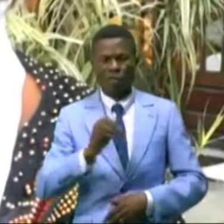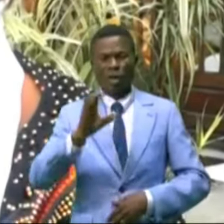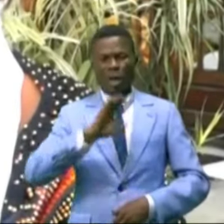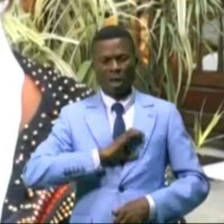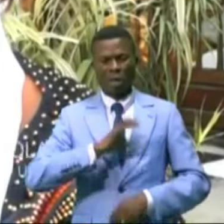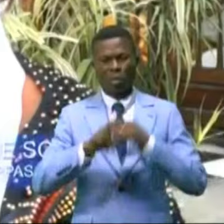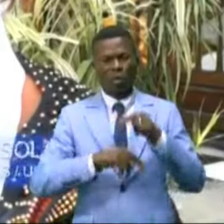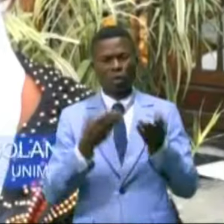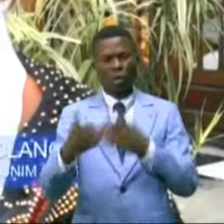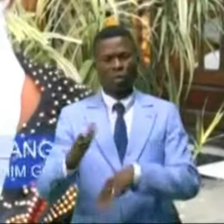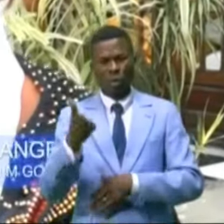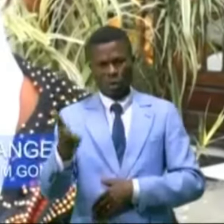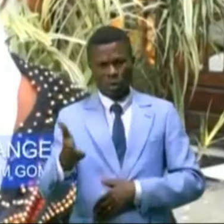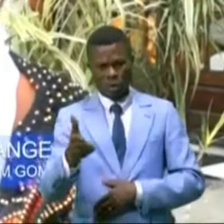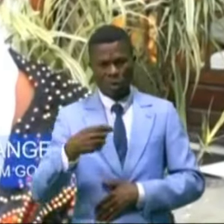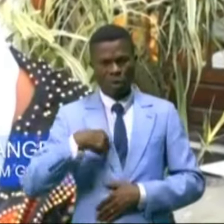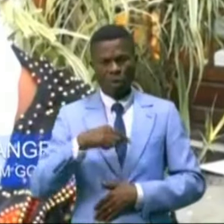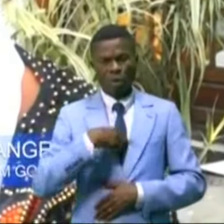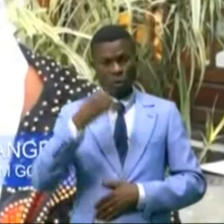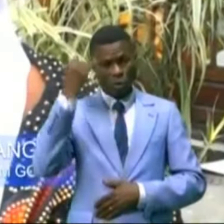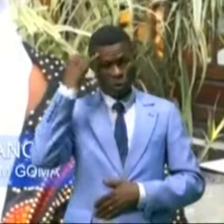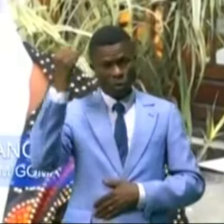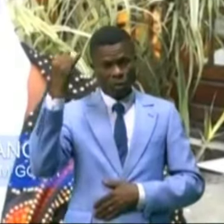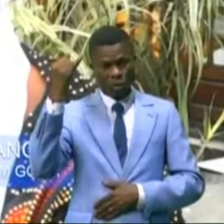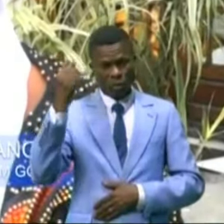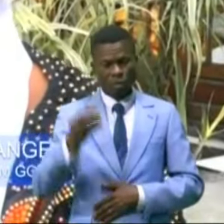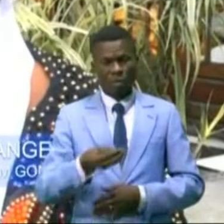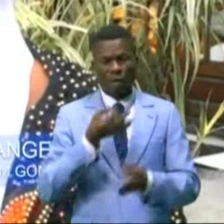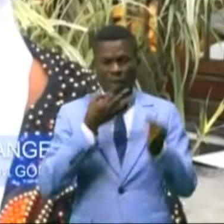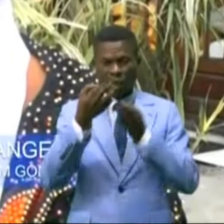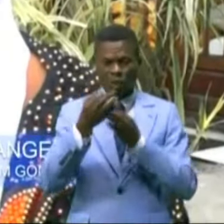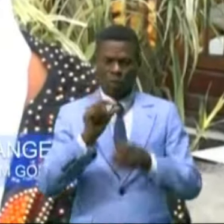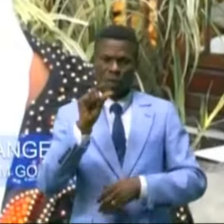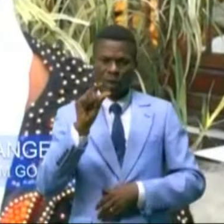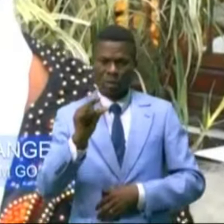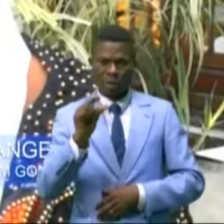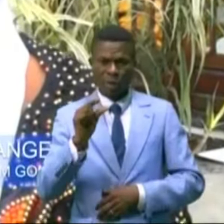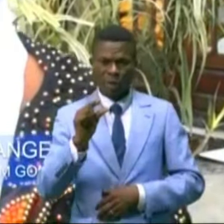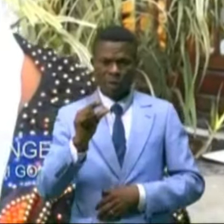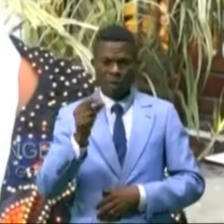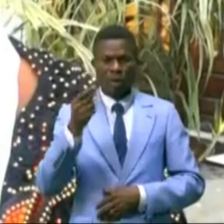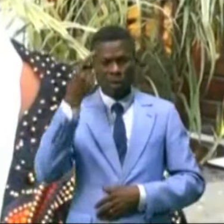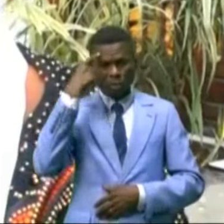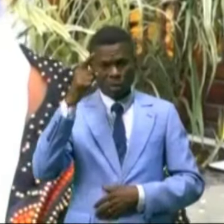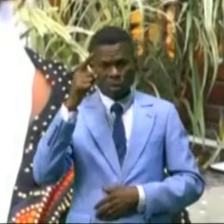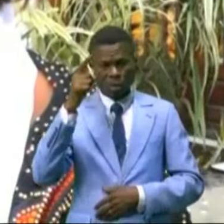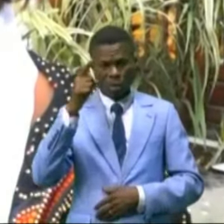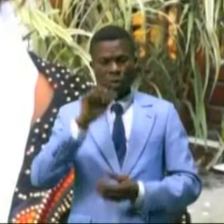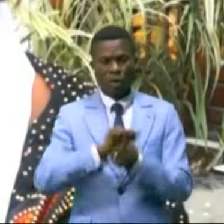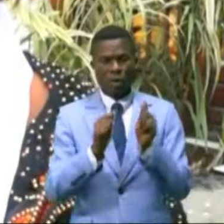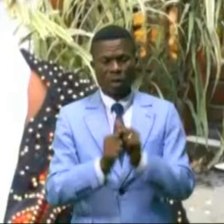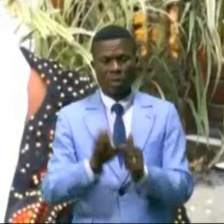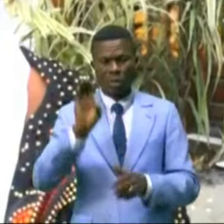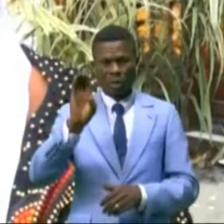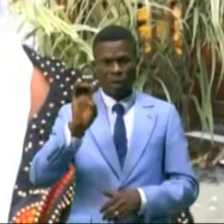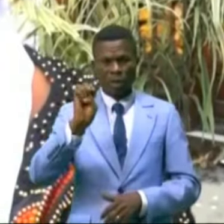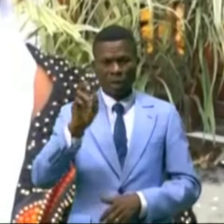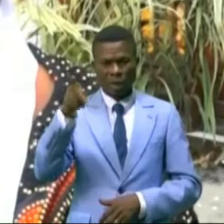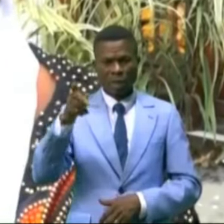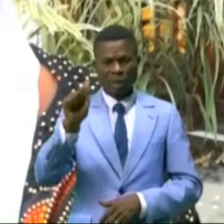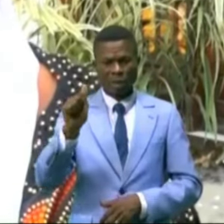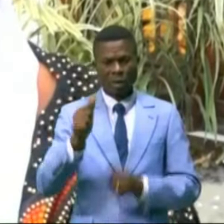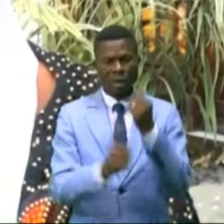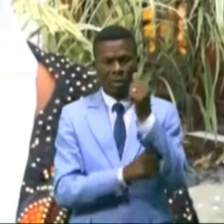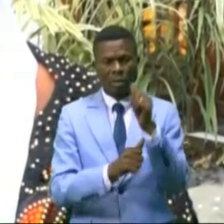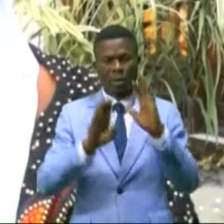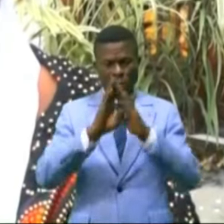avons jug j'ai bon qu'on donne un peu de détails sur ce thème parce que nos bénéficiaires ce sont